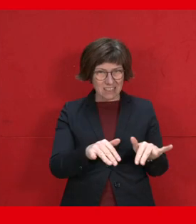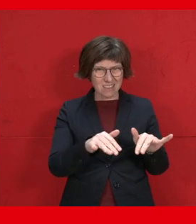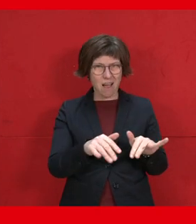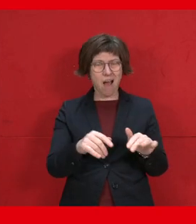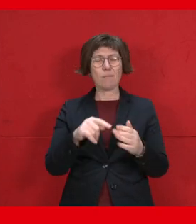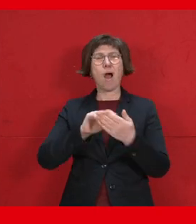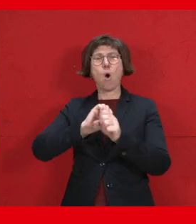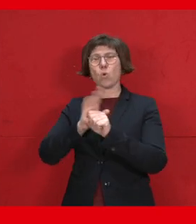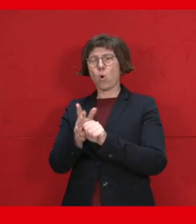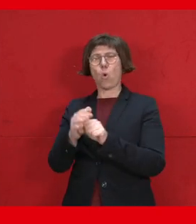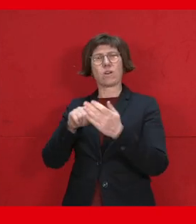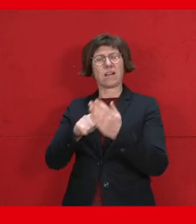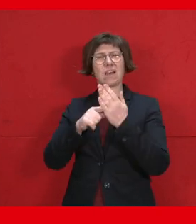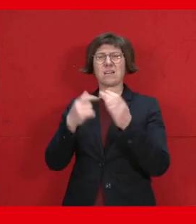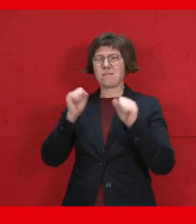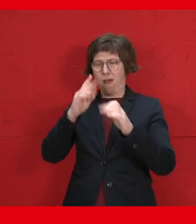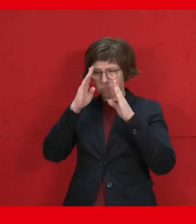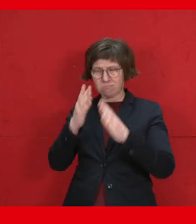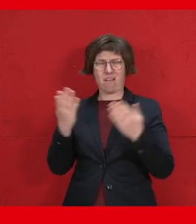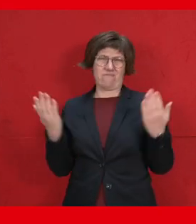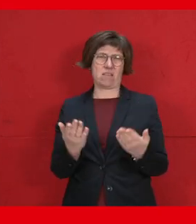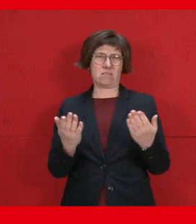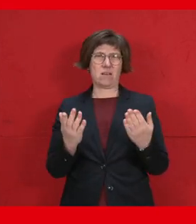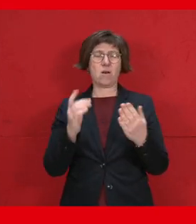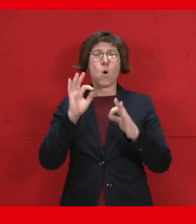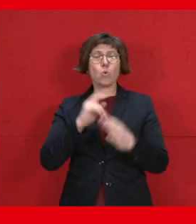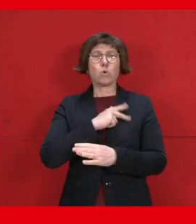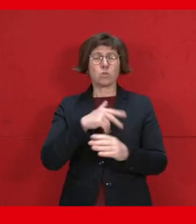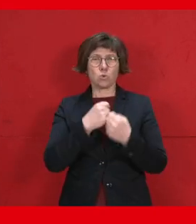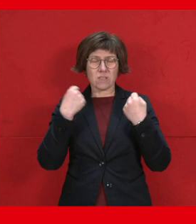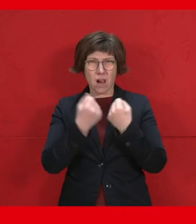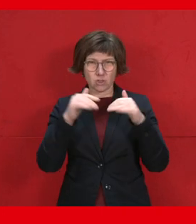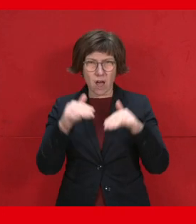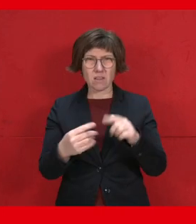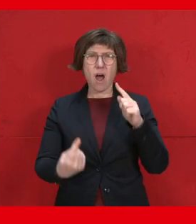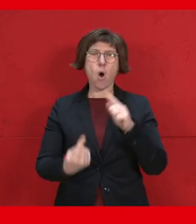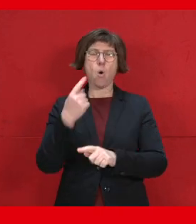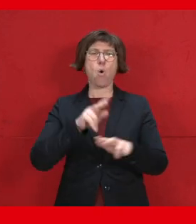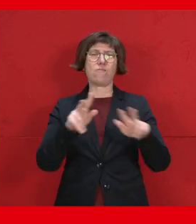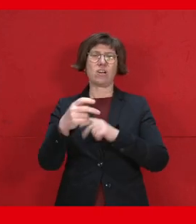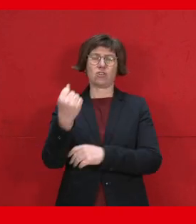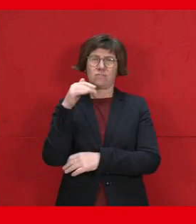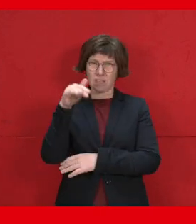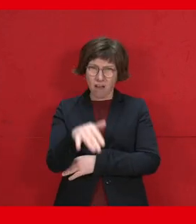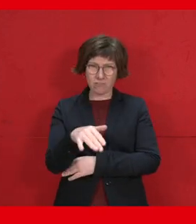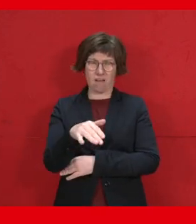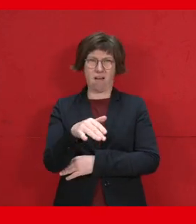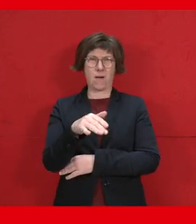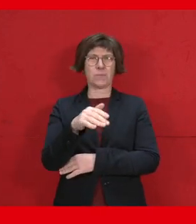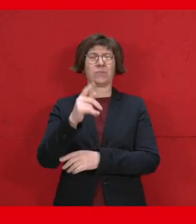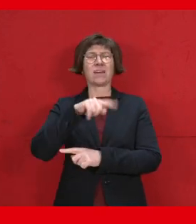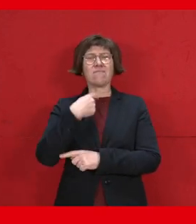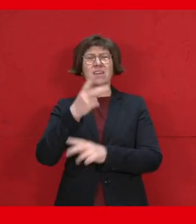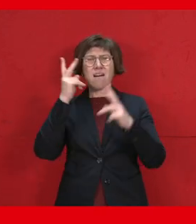gezeigt, worauf wir uns verlassen können. Dass wir einen guten Sozialstaat haben, dass wir eine hohe Wirtschaftskraft haben. Und dass